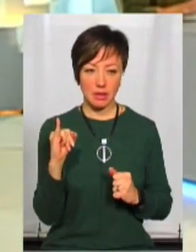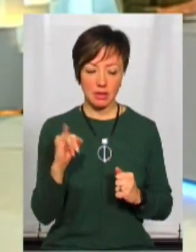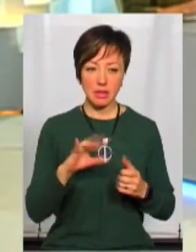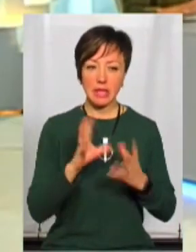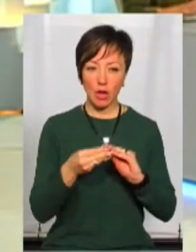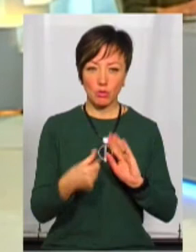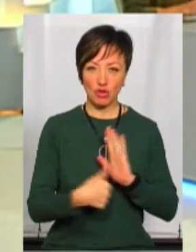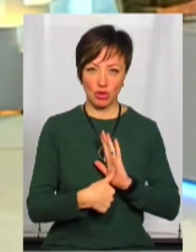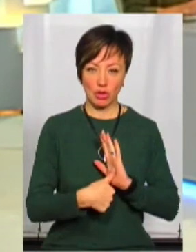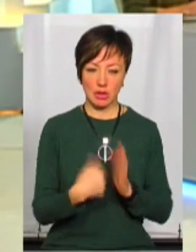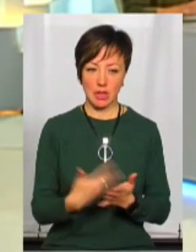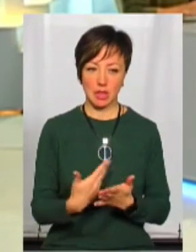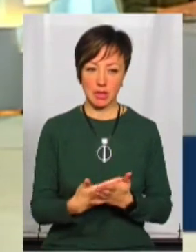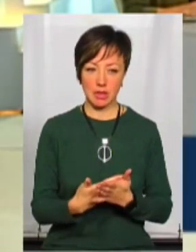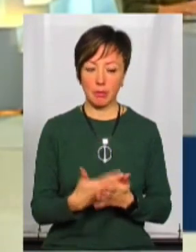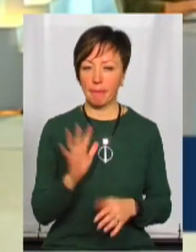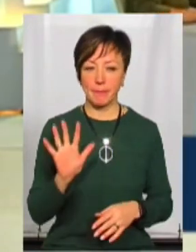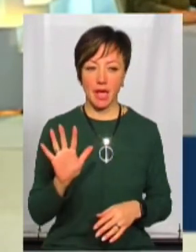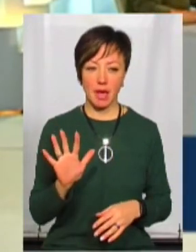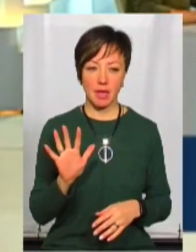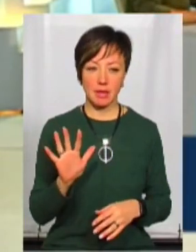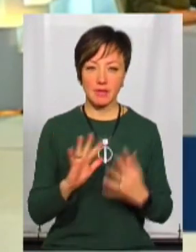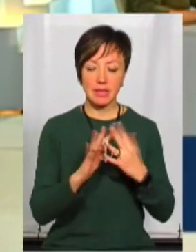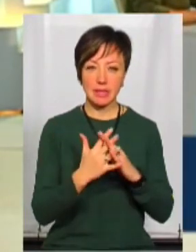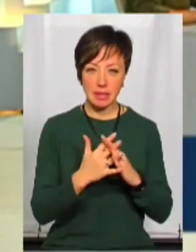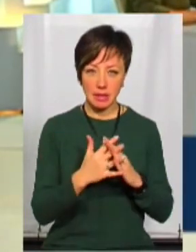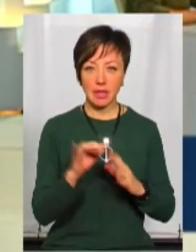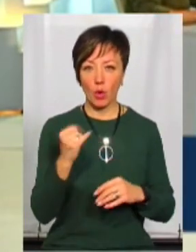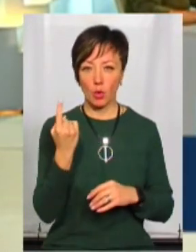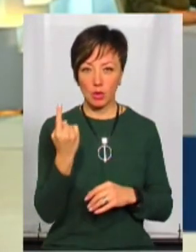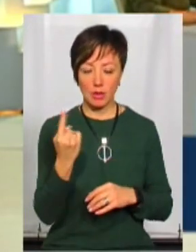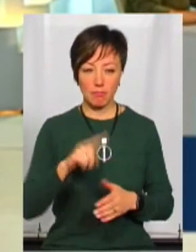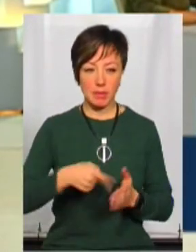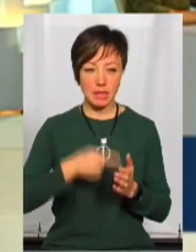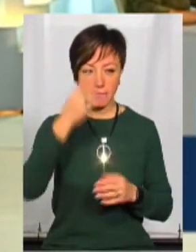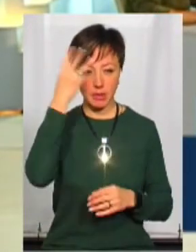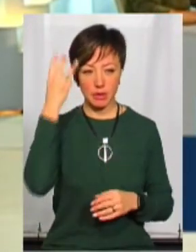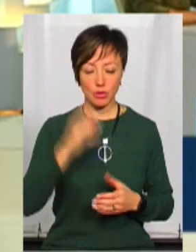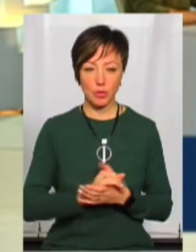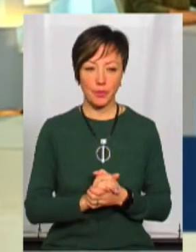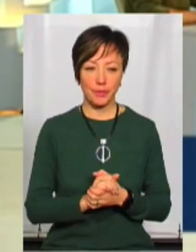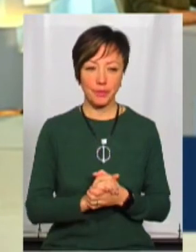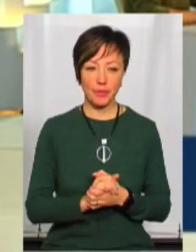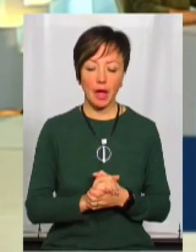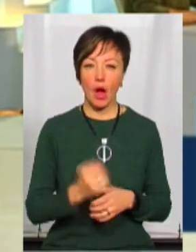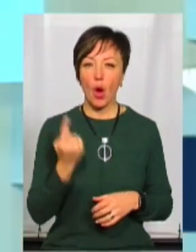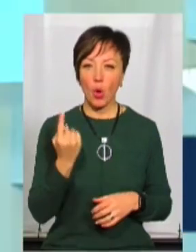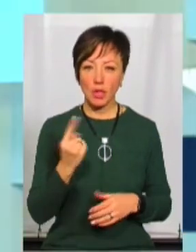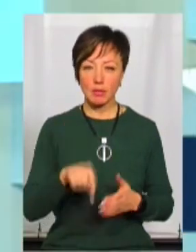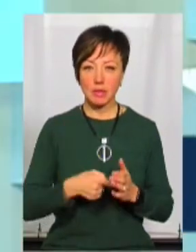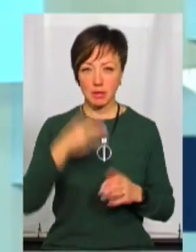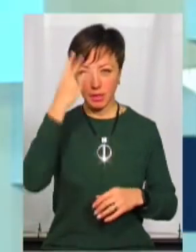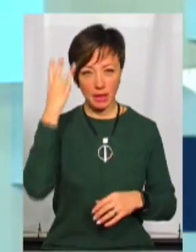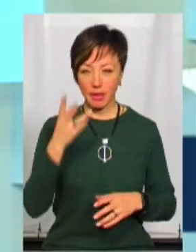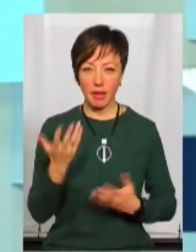Загалом 6, так, так, здається? 5 в сільських населених пунктах і один в місті Хмельницьк. Ну, цей один в місті